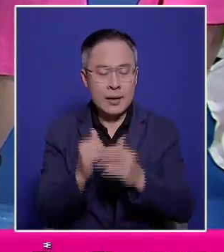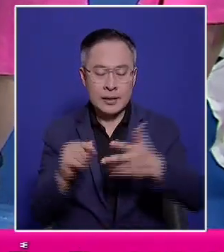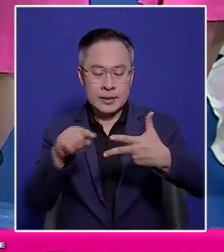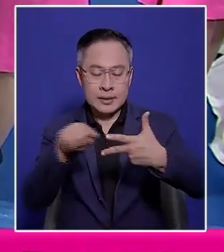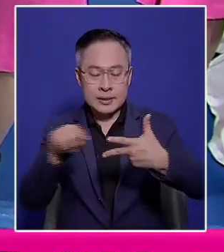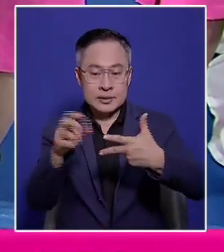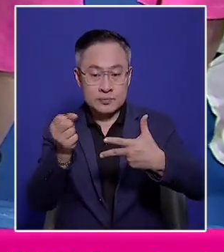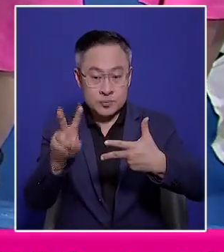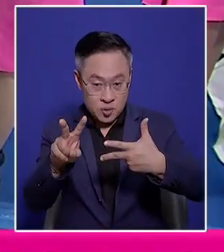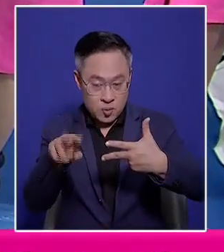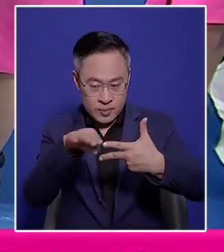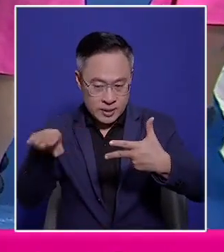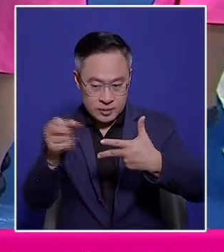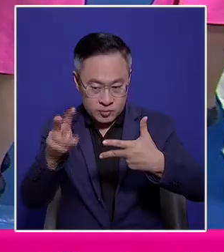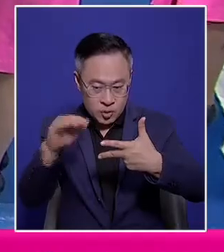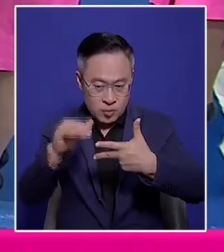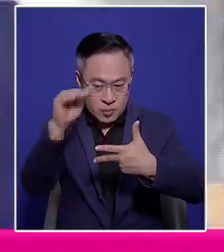ไม่เกิน1กรัม